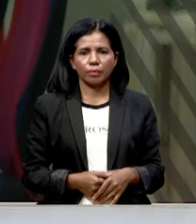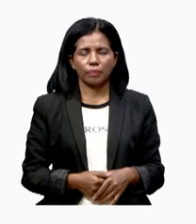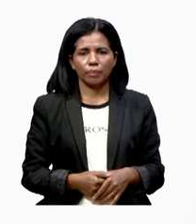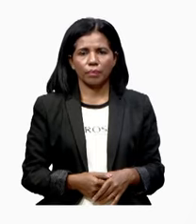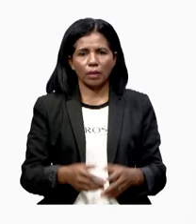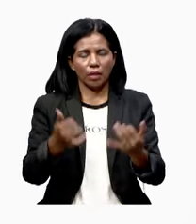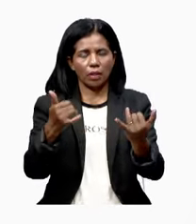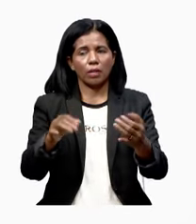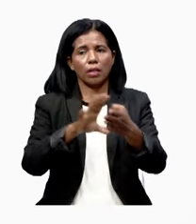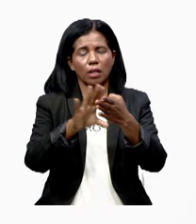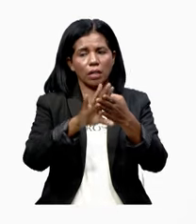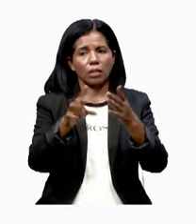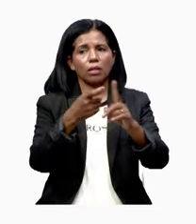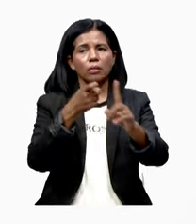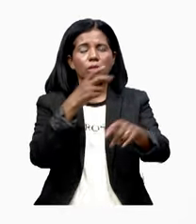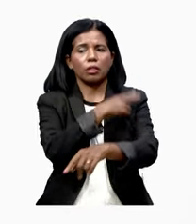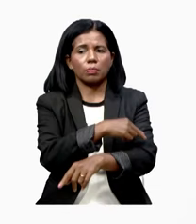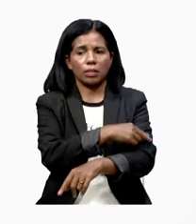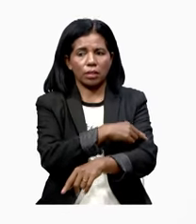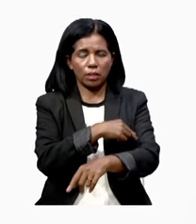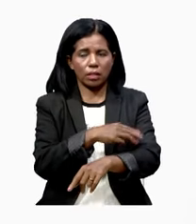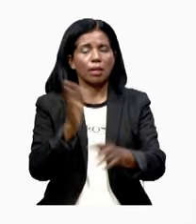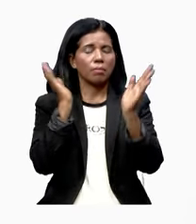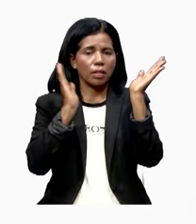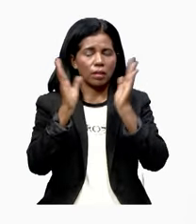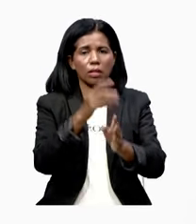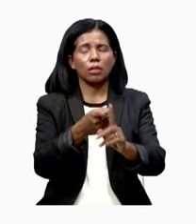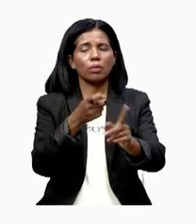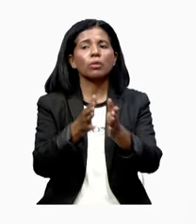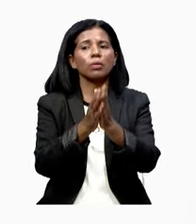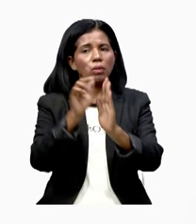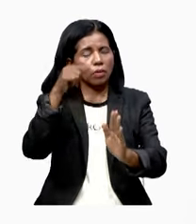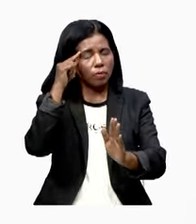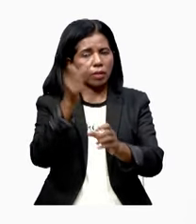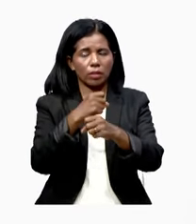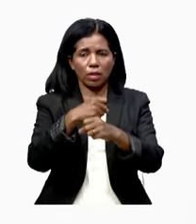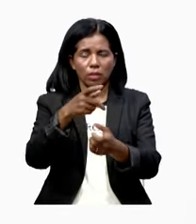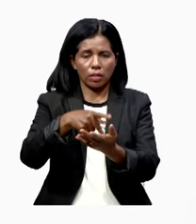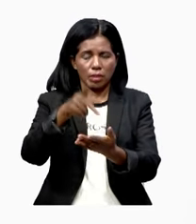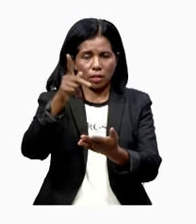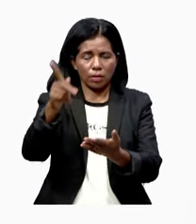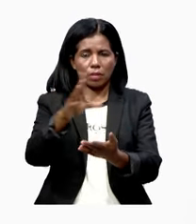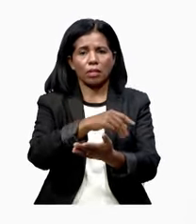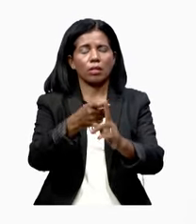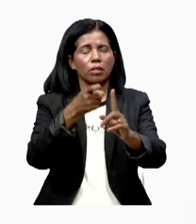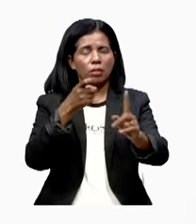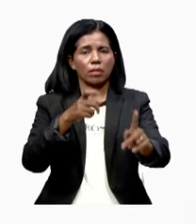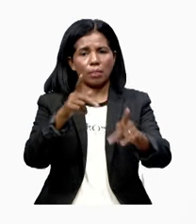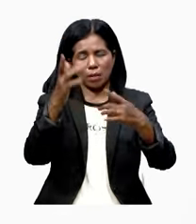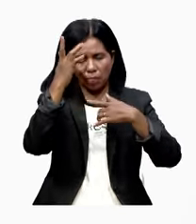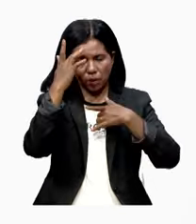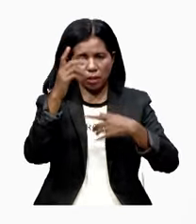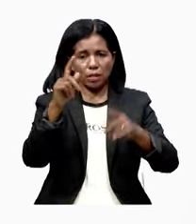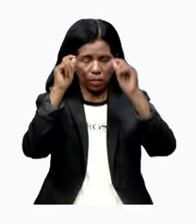Dada una carta oficial de Hussi Hospital Kuala Lumpur, Malasia, nebe Hussi Governo atuhalo una pagamento barifi de Hussi paciente